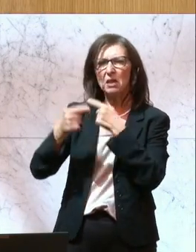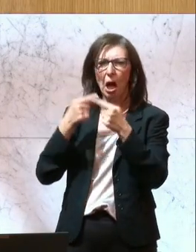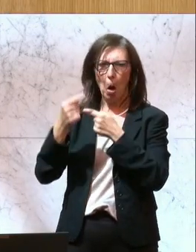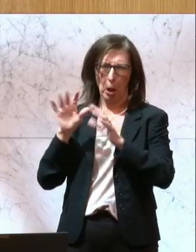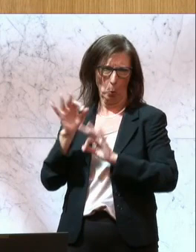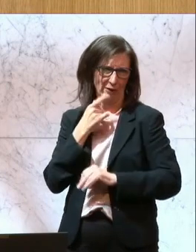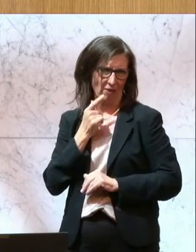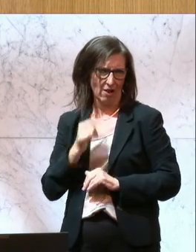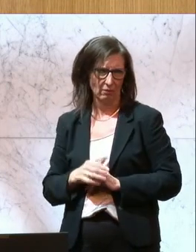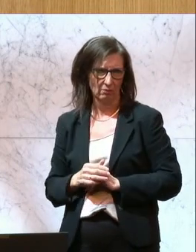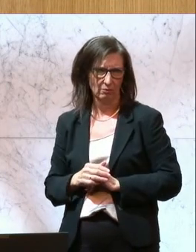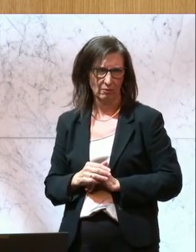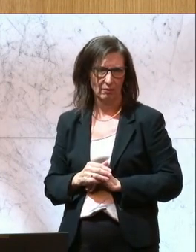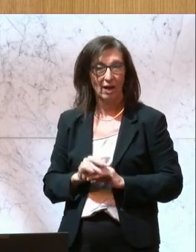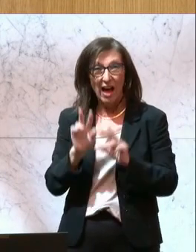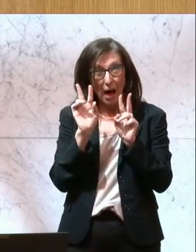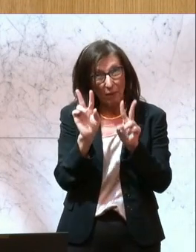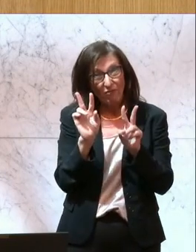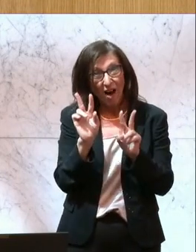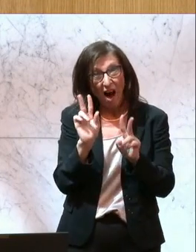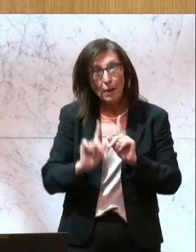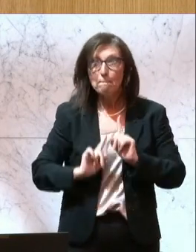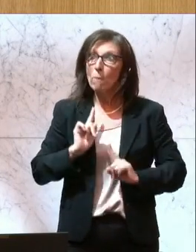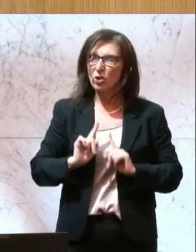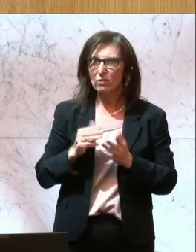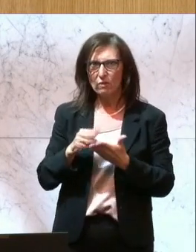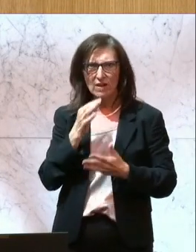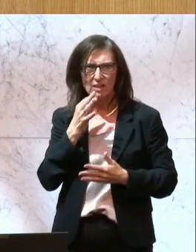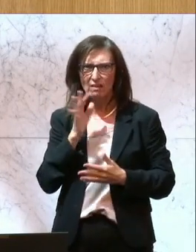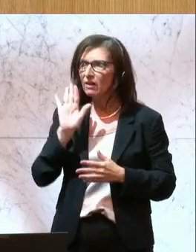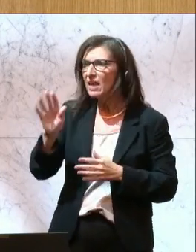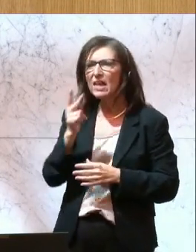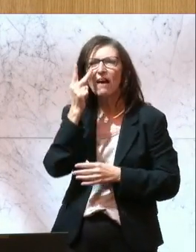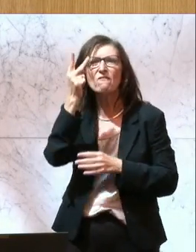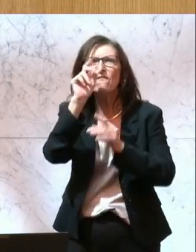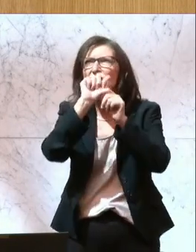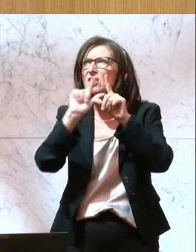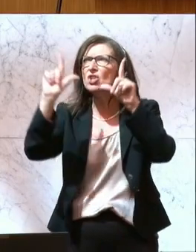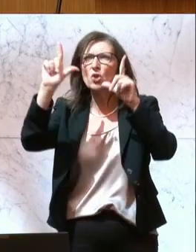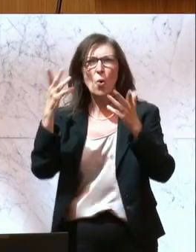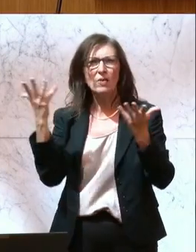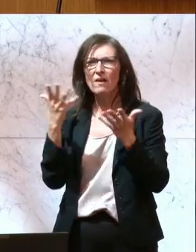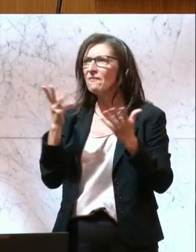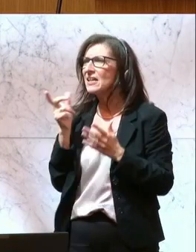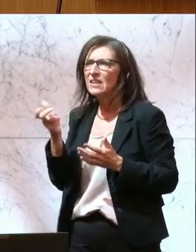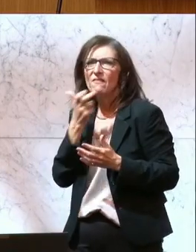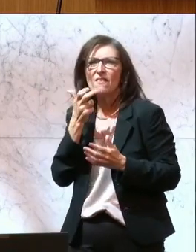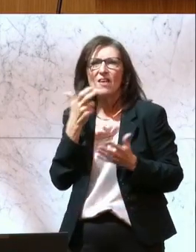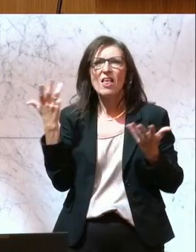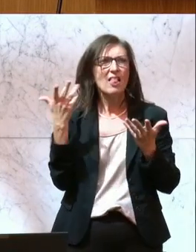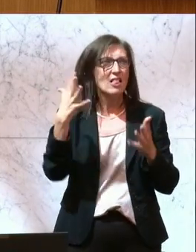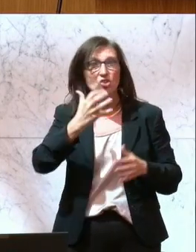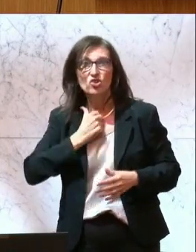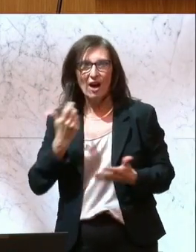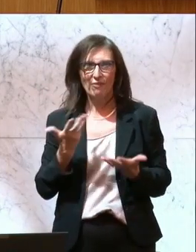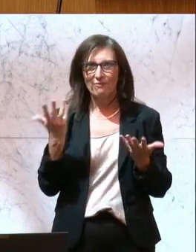gut. Aber was ist eigentlich Ihr Antrieb? Was ist Ihre Vision? Was wollen Sie eigentlich hinterlassen? Was ist